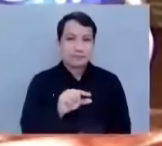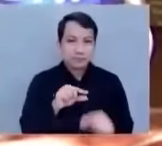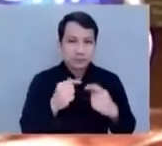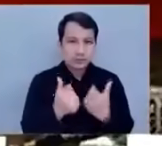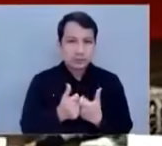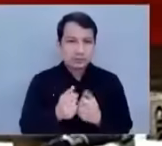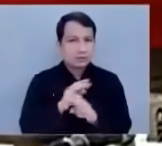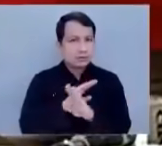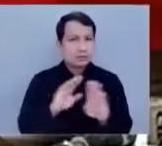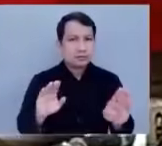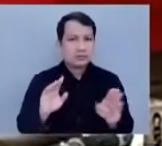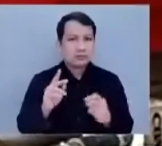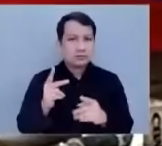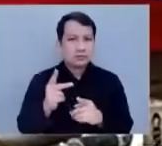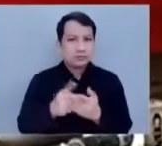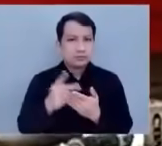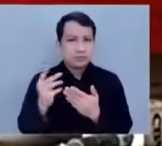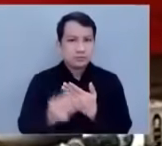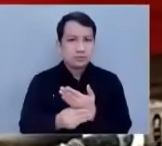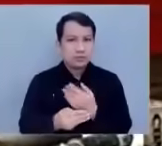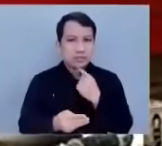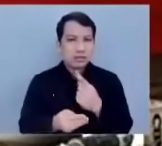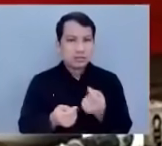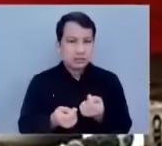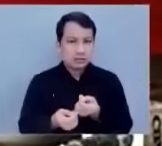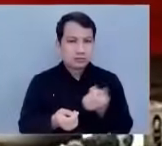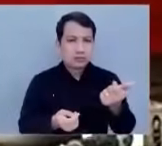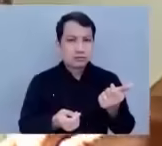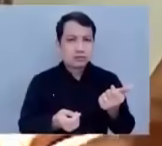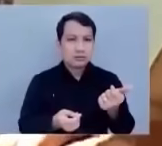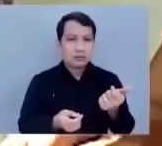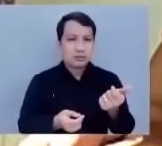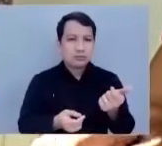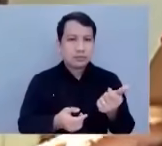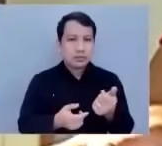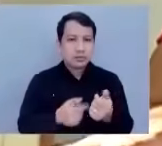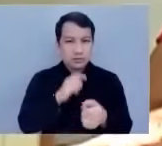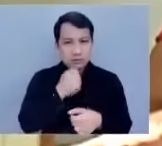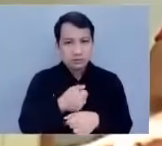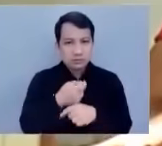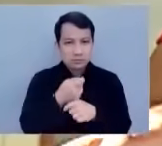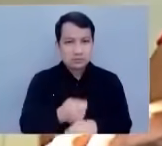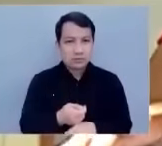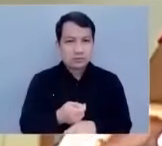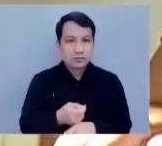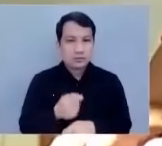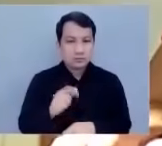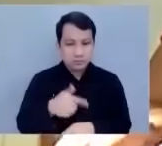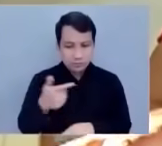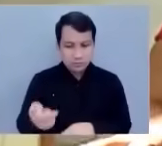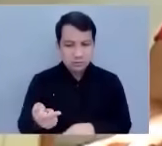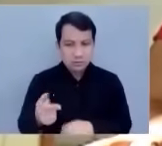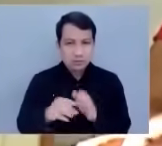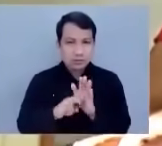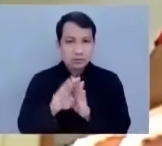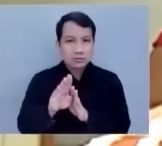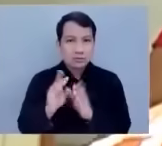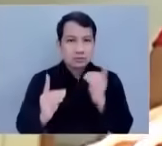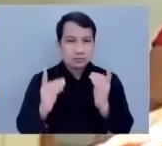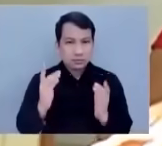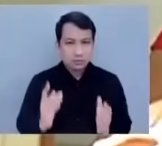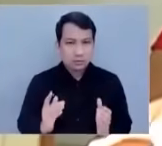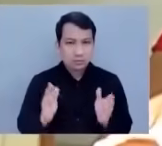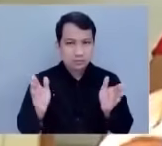tutol sa programa, pero wag lang sanang tanggarin ang mga traditional jeep. Di dapat ipasa ang burden ng pag-unlad sa mga driver at maliliit